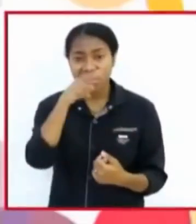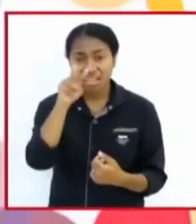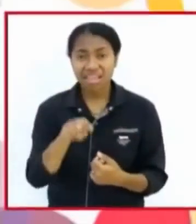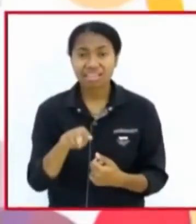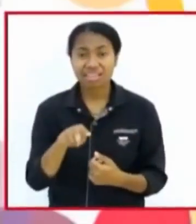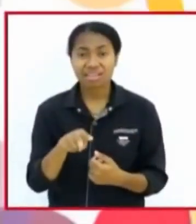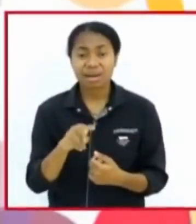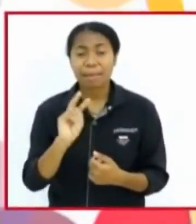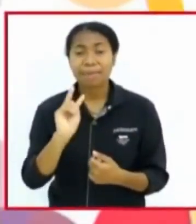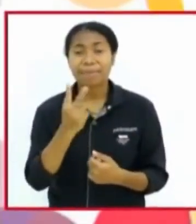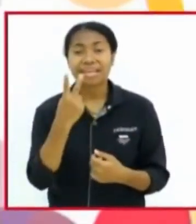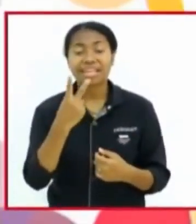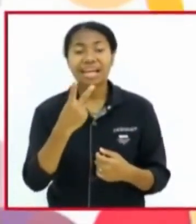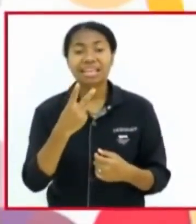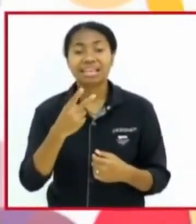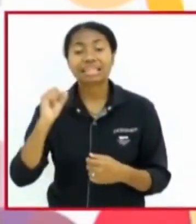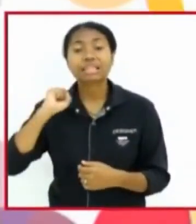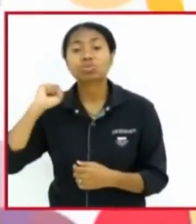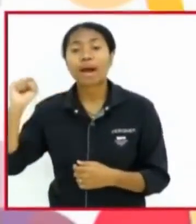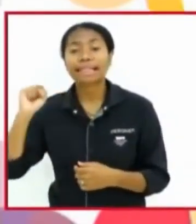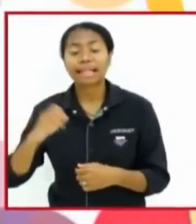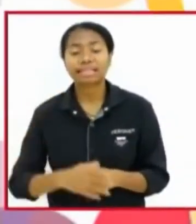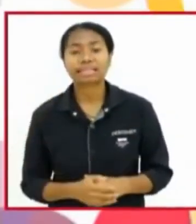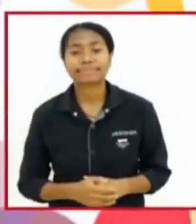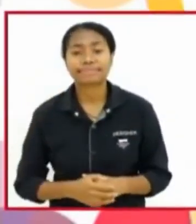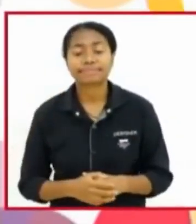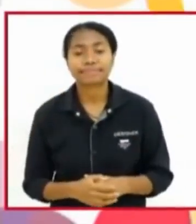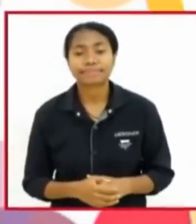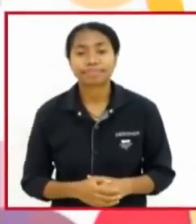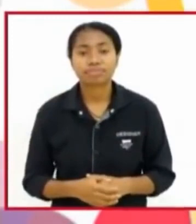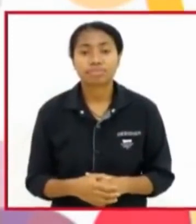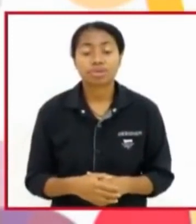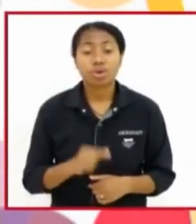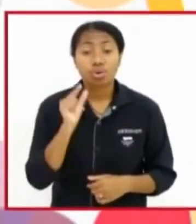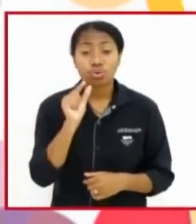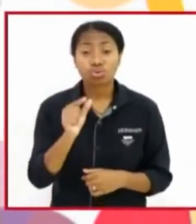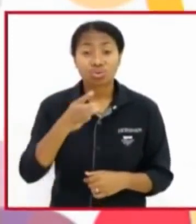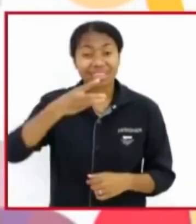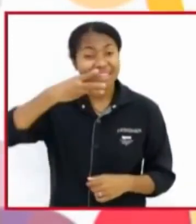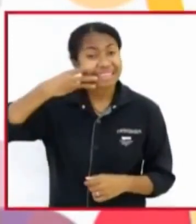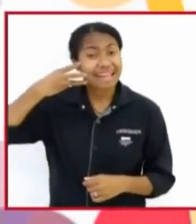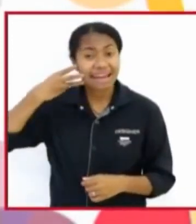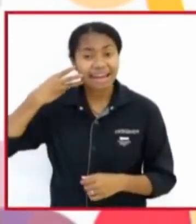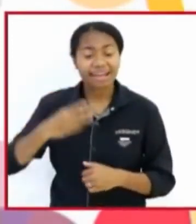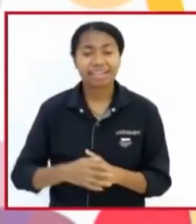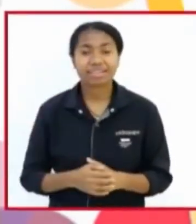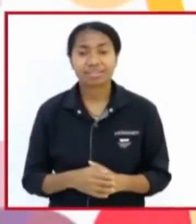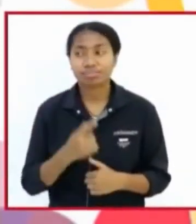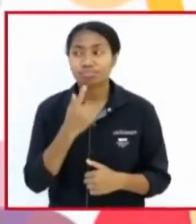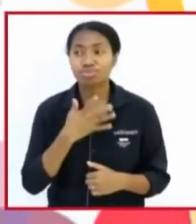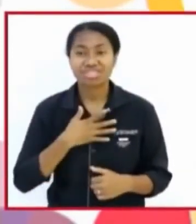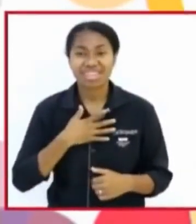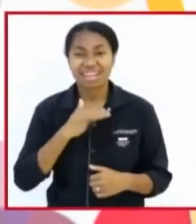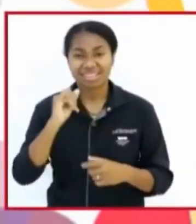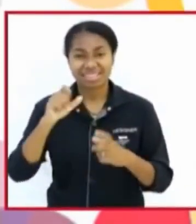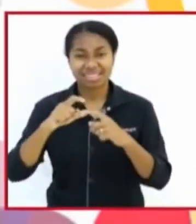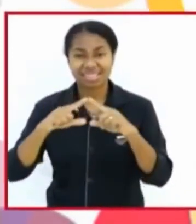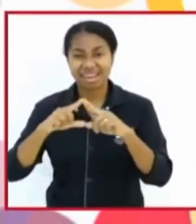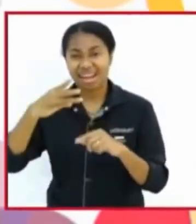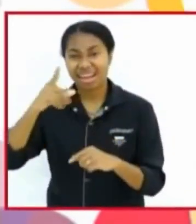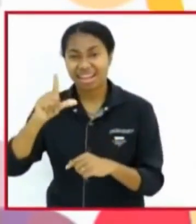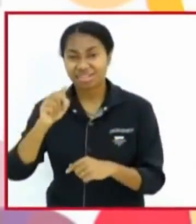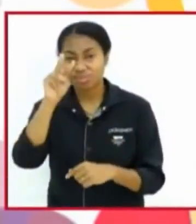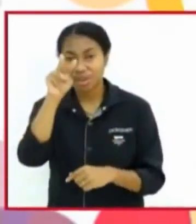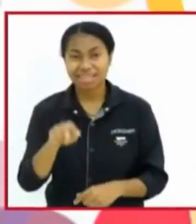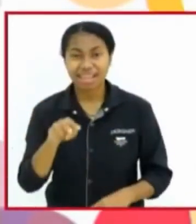kekuatan perbandingan kekuatan untuk tentara punya Israel ada